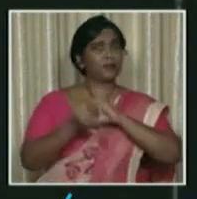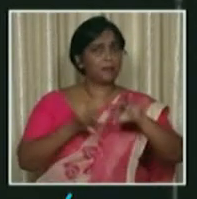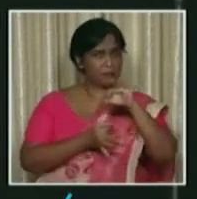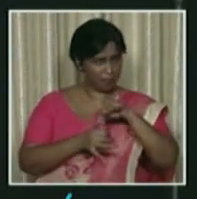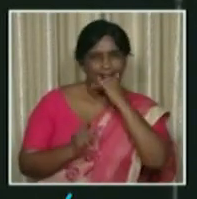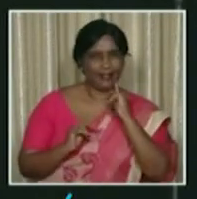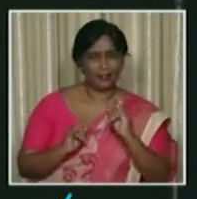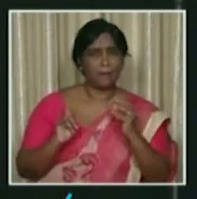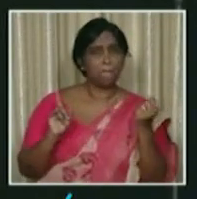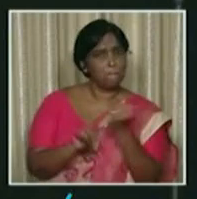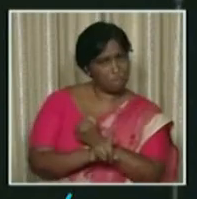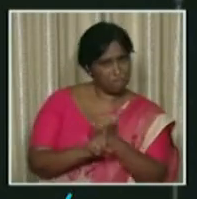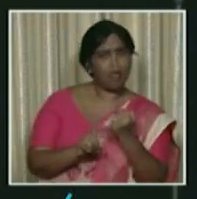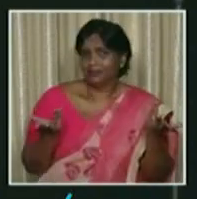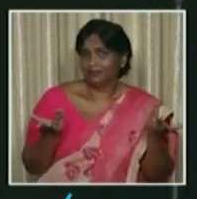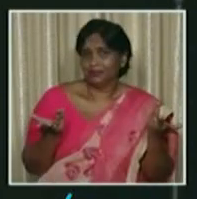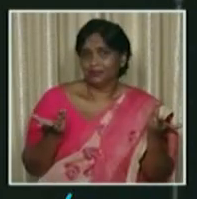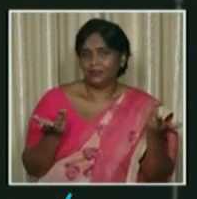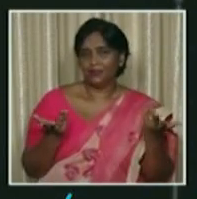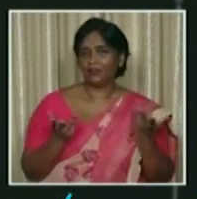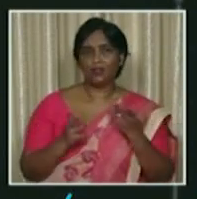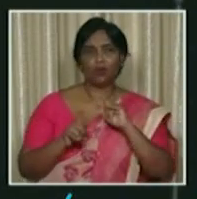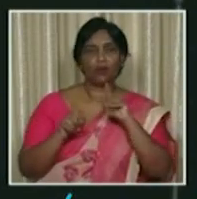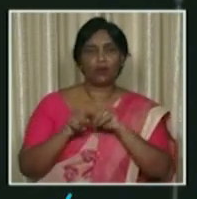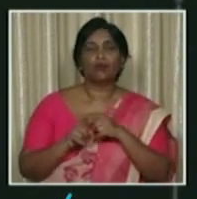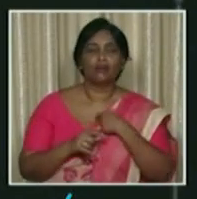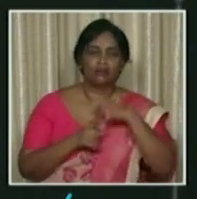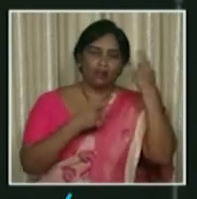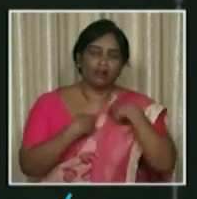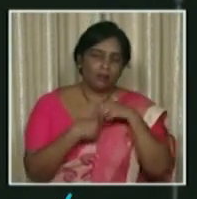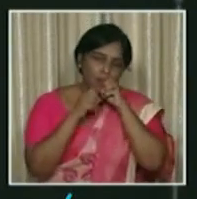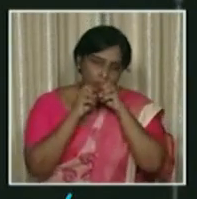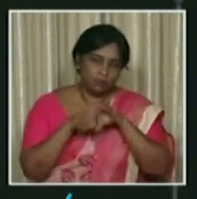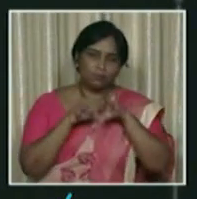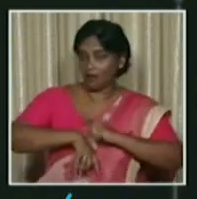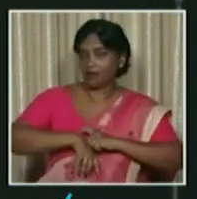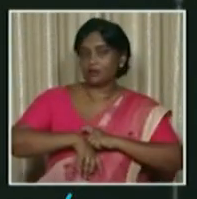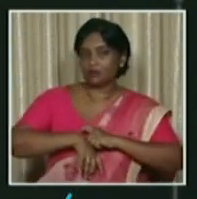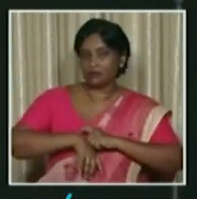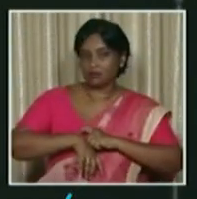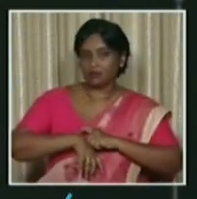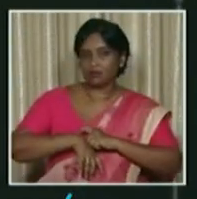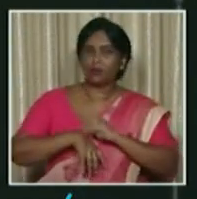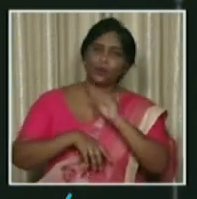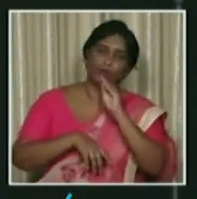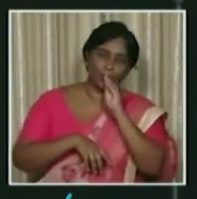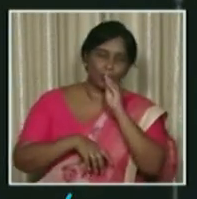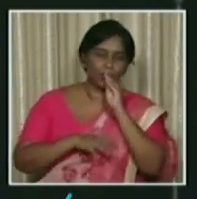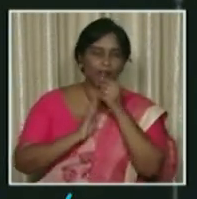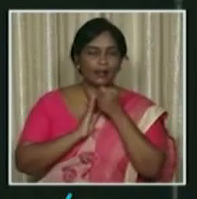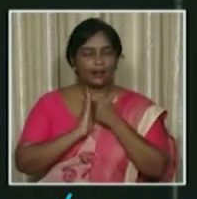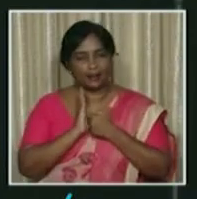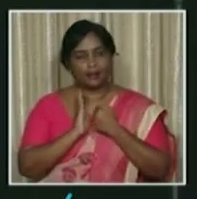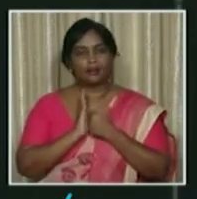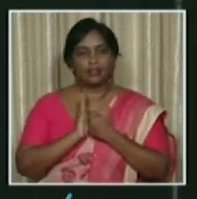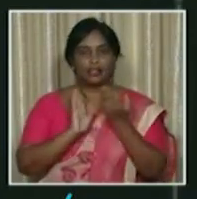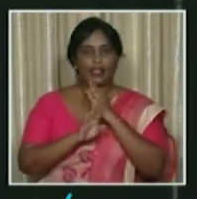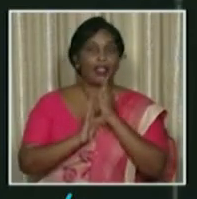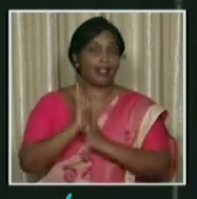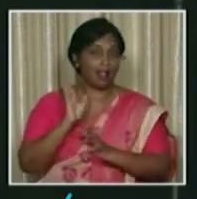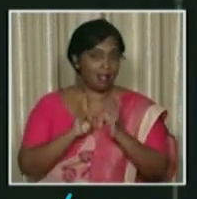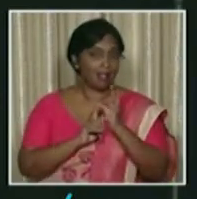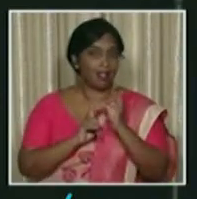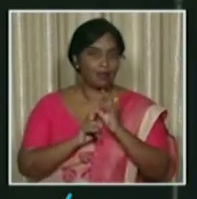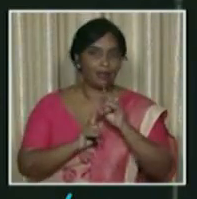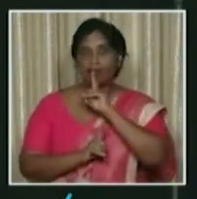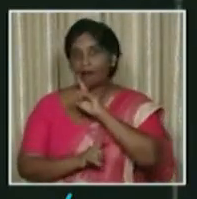ප්‍රජාතන්ත්‍රවාදයට හරි කැතයි. කොහොම කඩේ යනවද? කාට එහෙයි එහෙයි කියනවද? මට තේරෙන්නේ නැහැ. සාමාන්‍ය සදාචාරයක් තියෙනවා හිටපු ඇමතිවරුන්ගෙන්